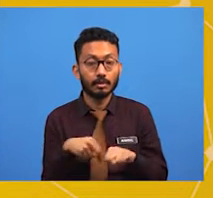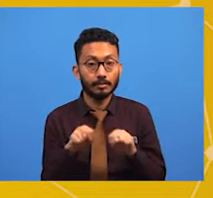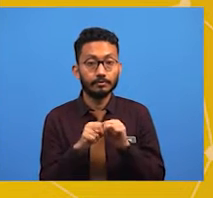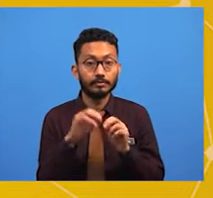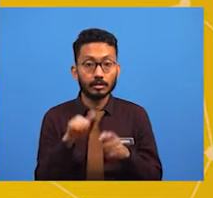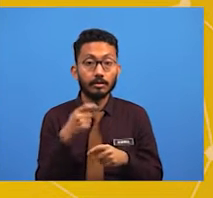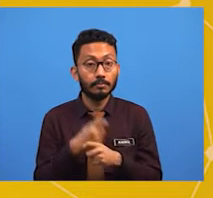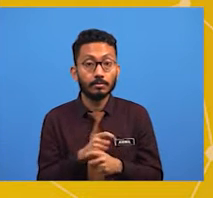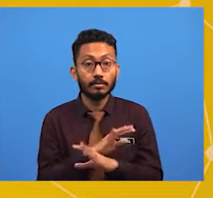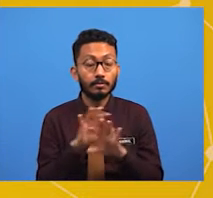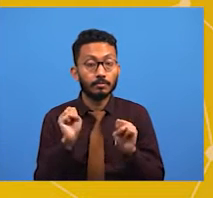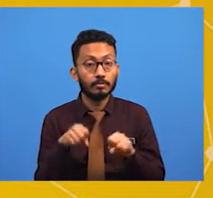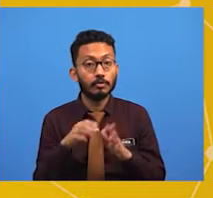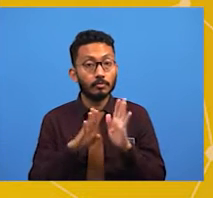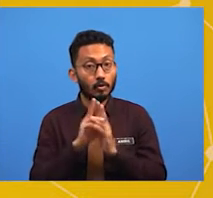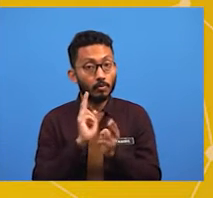tidak berubah.